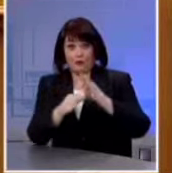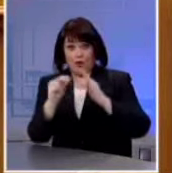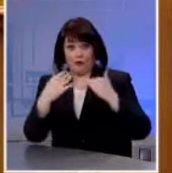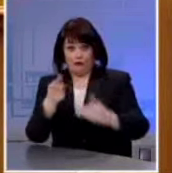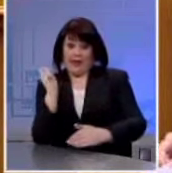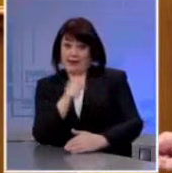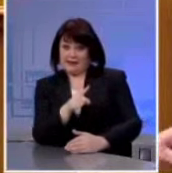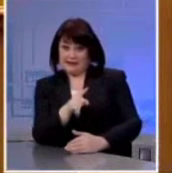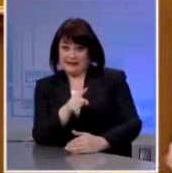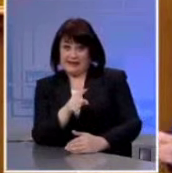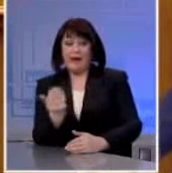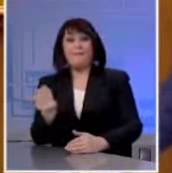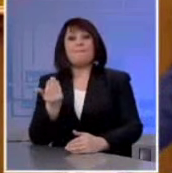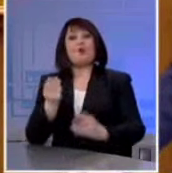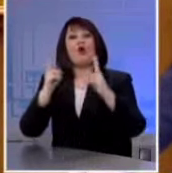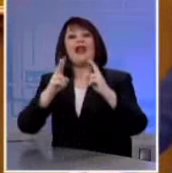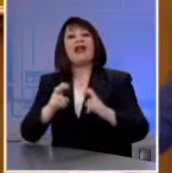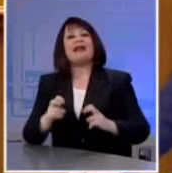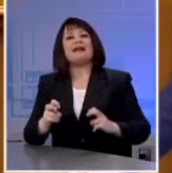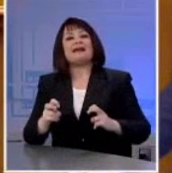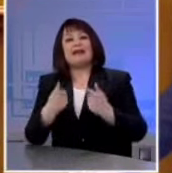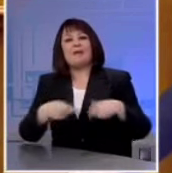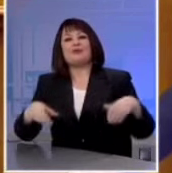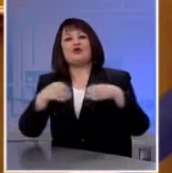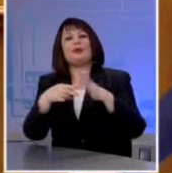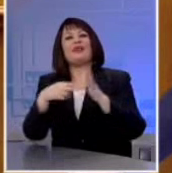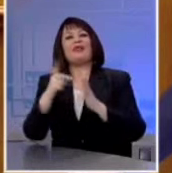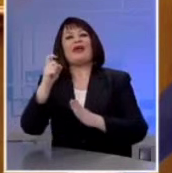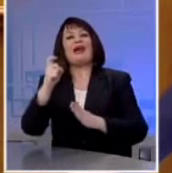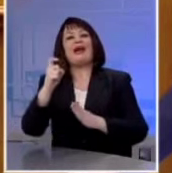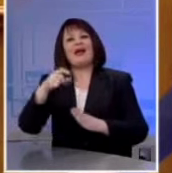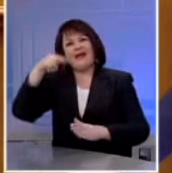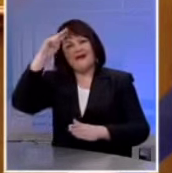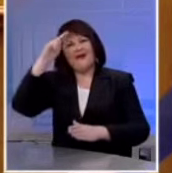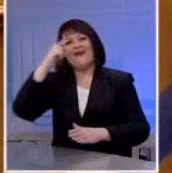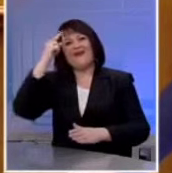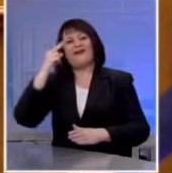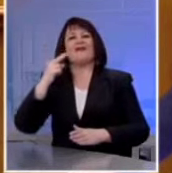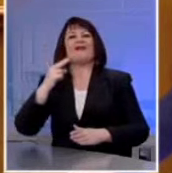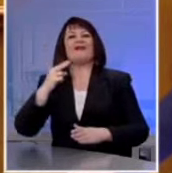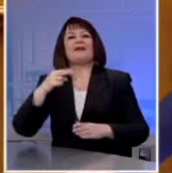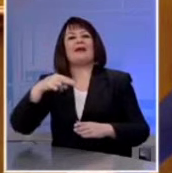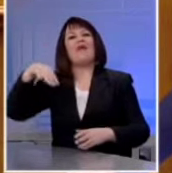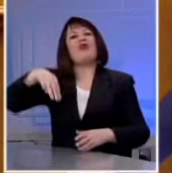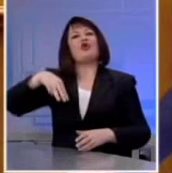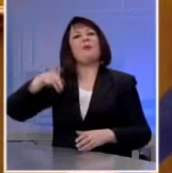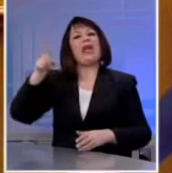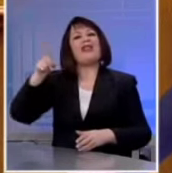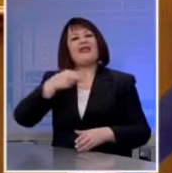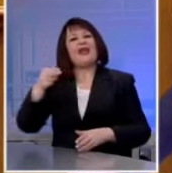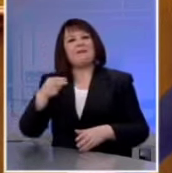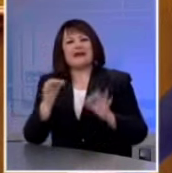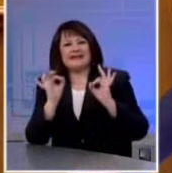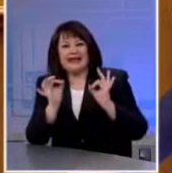προέδρου της Προανακριτικής Επιτροπής για το Βατοπέδι το 2010, που κάνει συγκεκριμένες αναφορές και